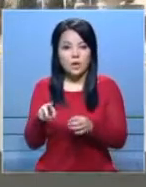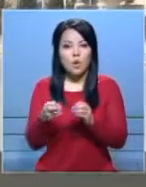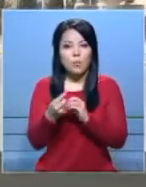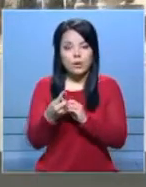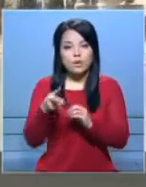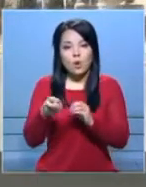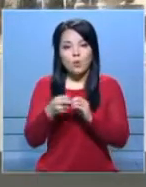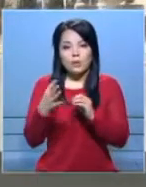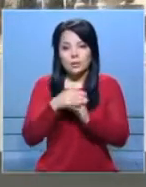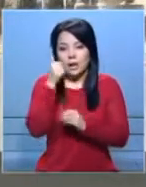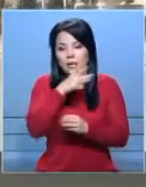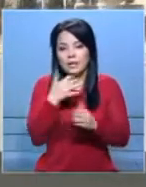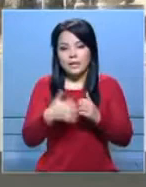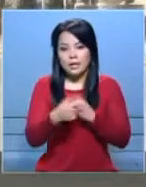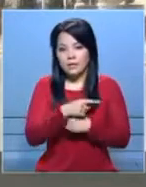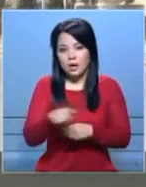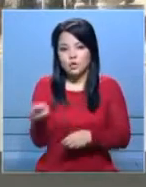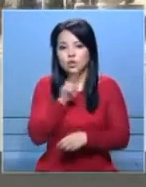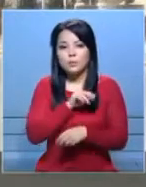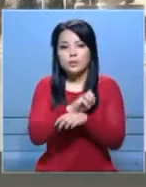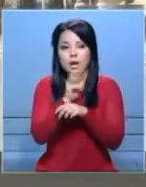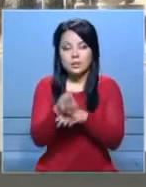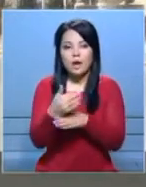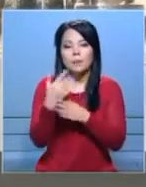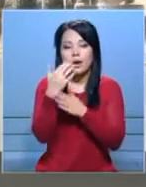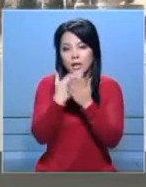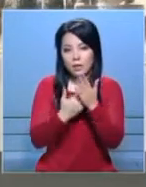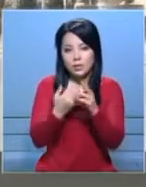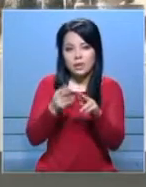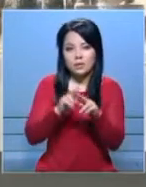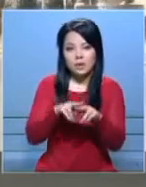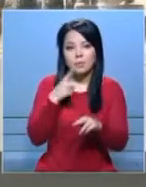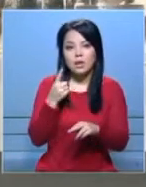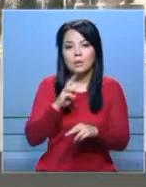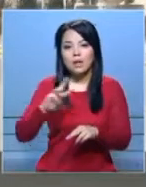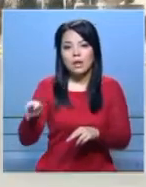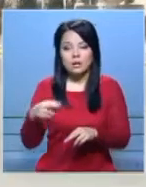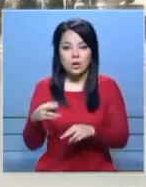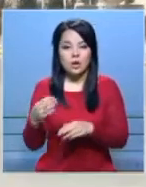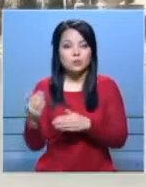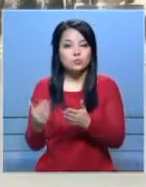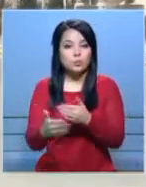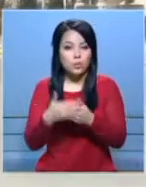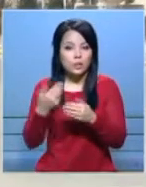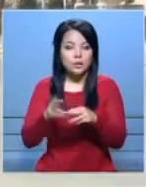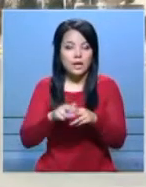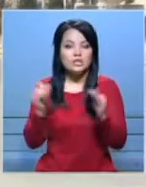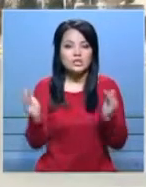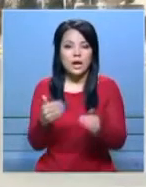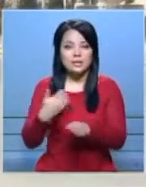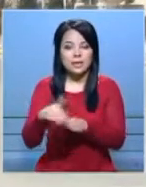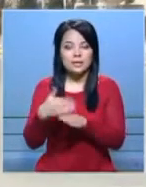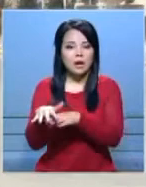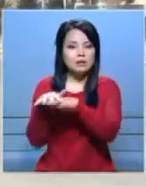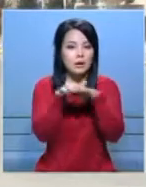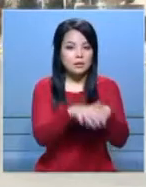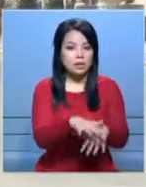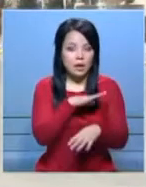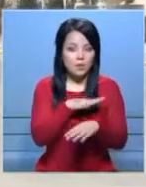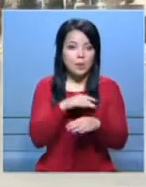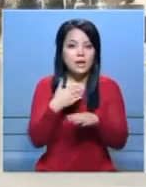жылдың аралығында жұмыспен қамту 2020 бағдарламасы бойынша 1 миллиардтан жуық шағын несиелер алынды. Бұл